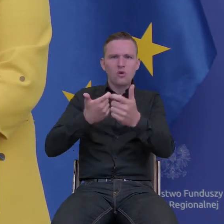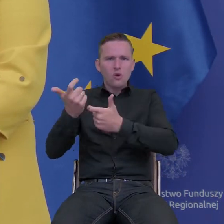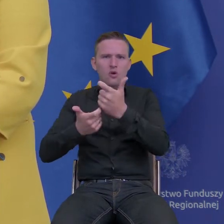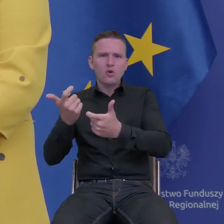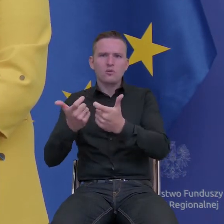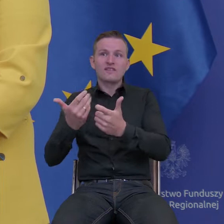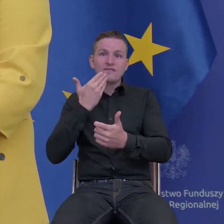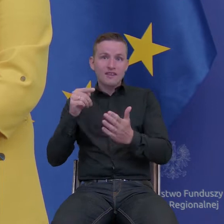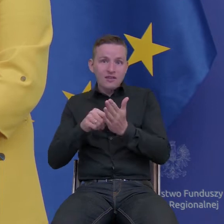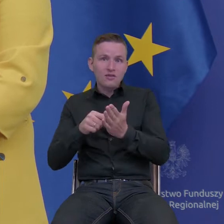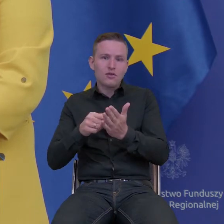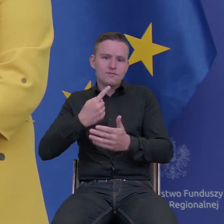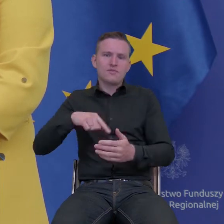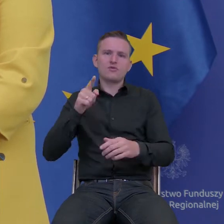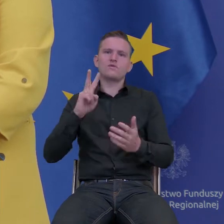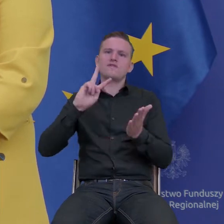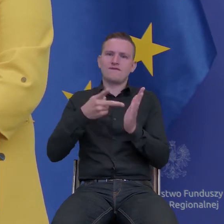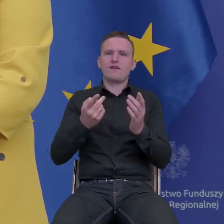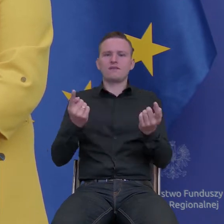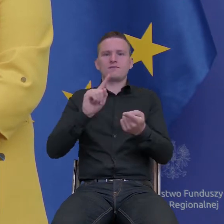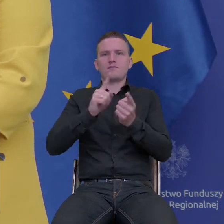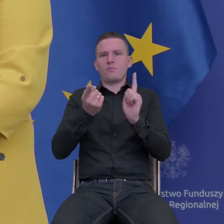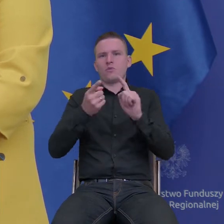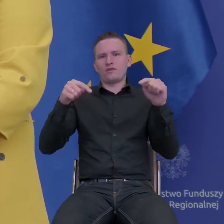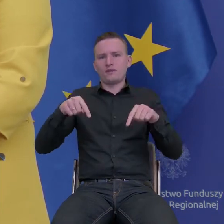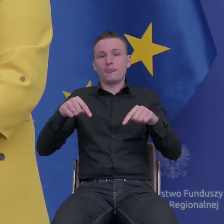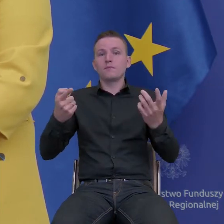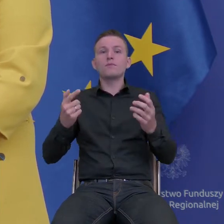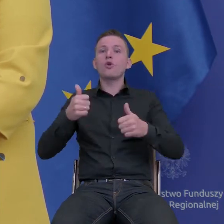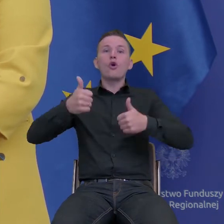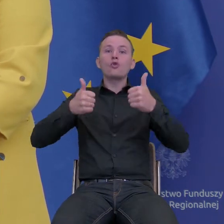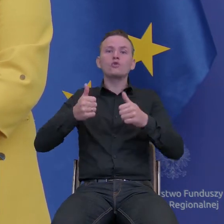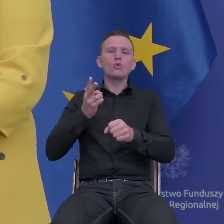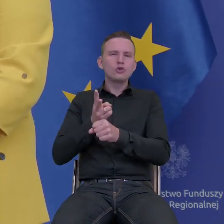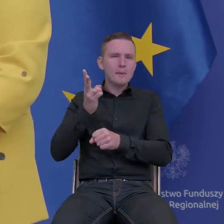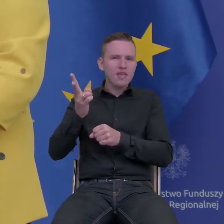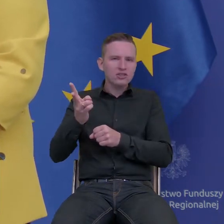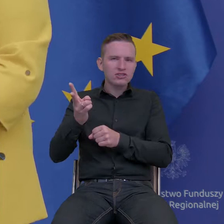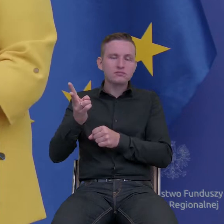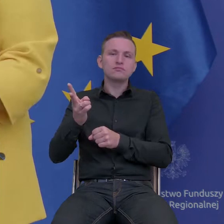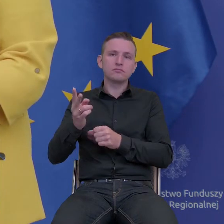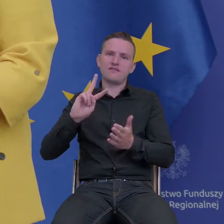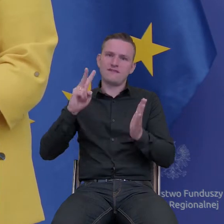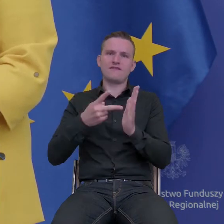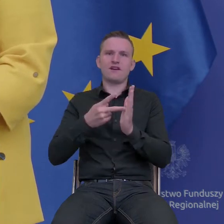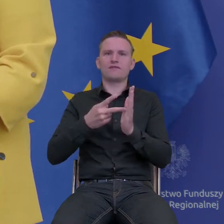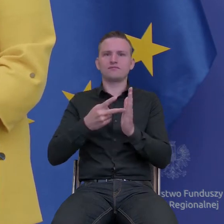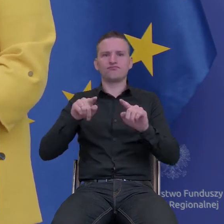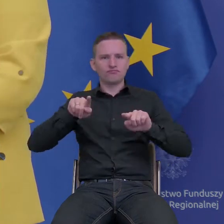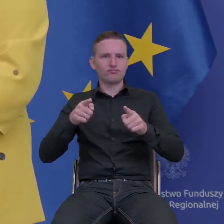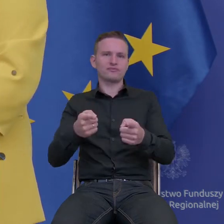wszystkim dzięki waszemu zaangażowaniu, dzięki waszym otwartym sercom, umysłom mogliśmy